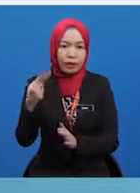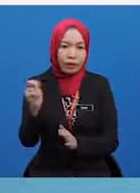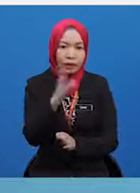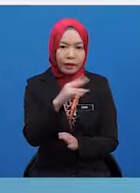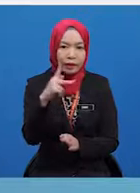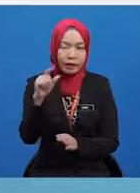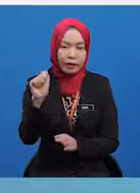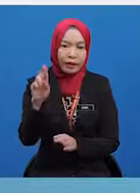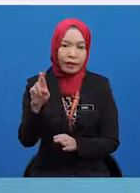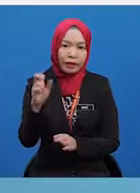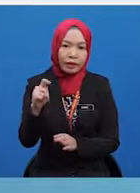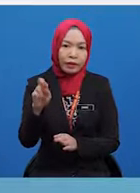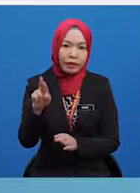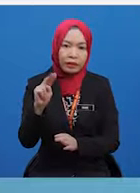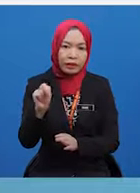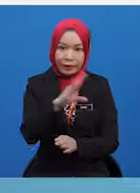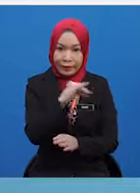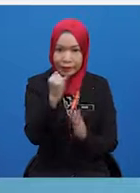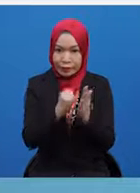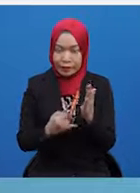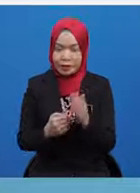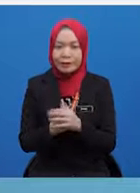dan ilustrasi.